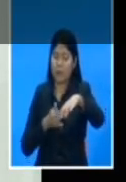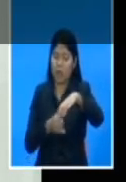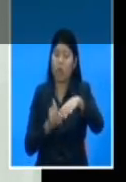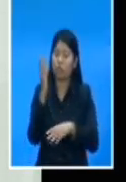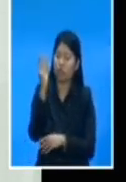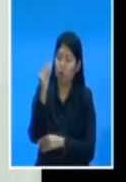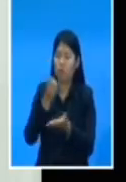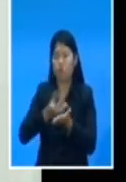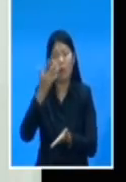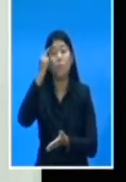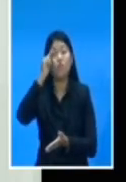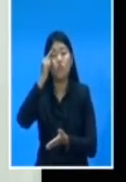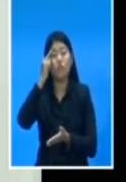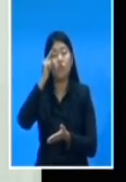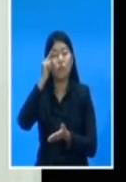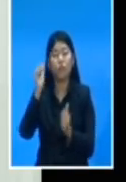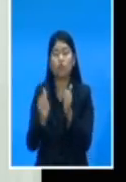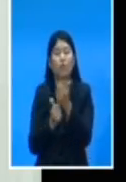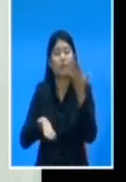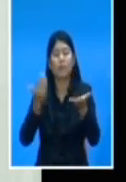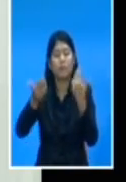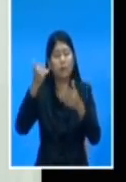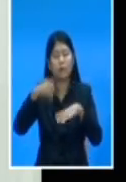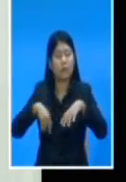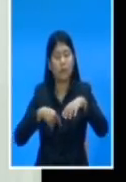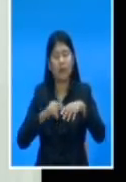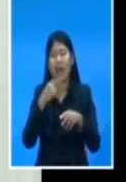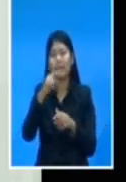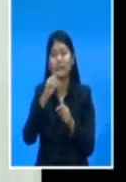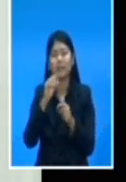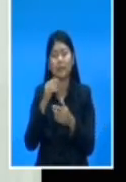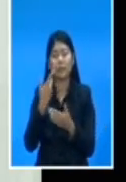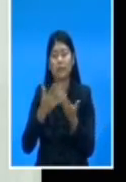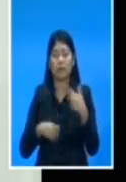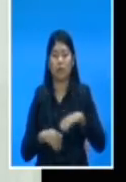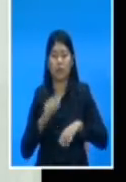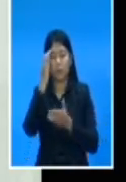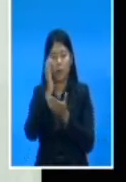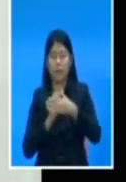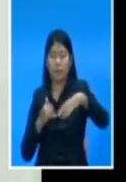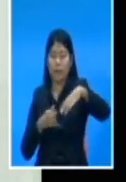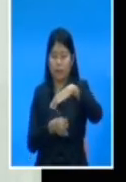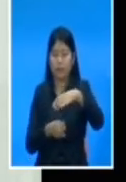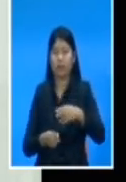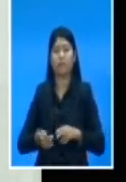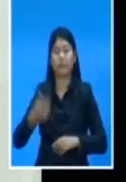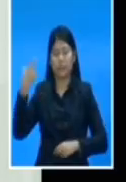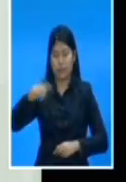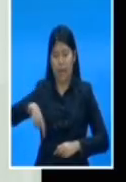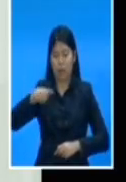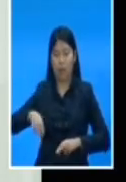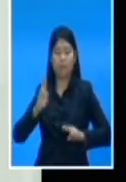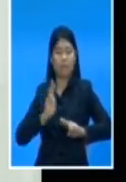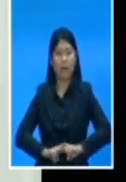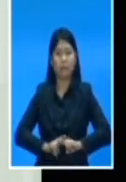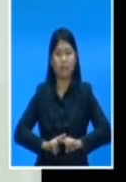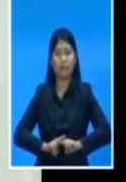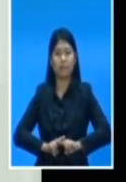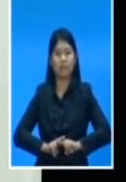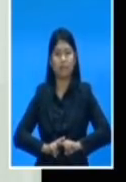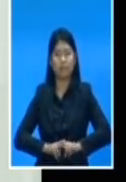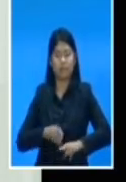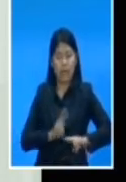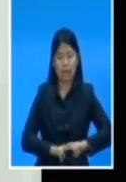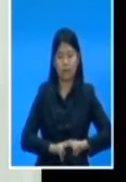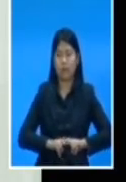ผู้ช่วยด้านกฎหมายแล้วมีที่ปรึกษากฎหมายแล้วเดินขึ้นไปโรงพักมีทนายนั่งอยู่ประจำสถานีจะไปทาง